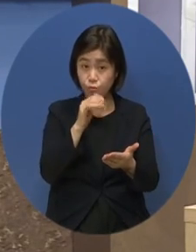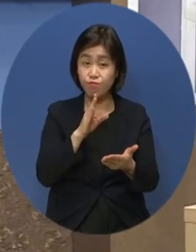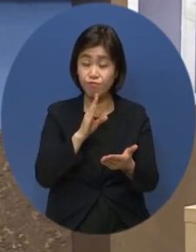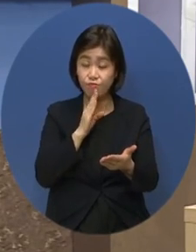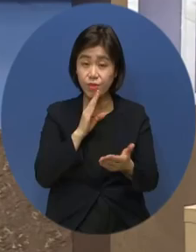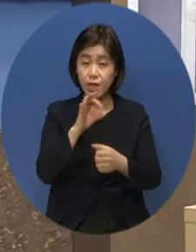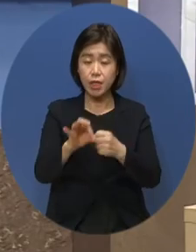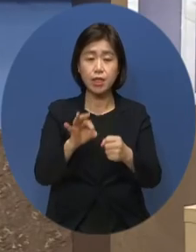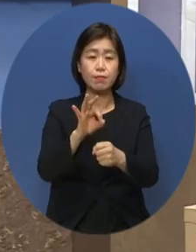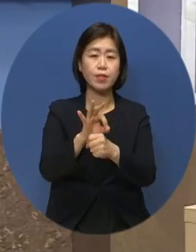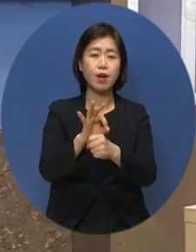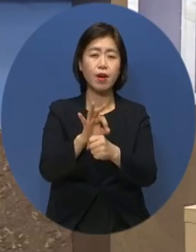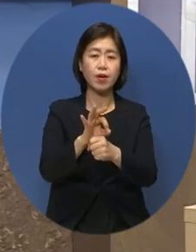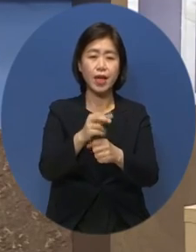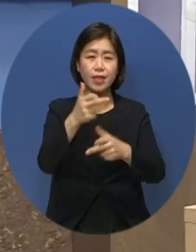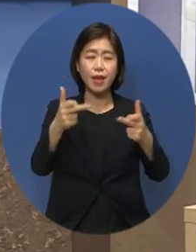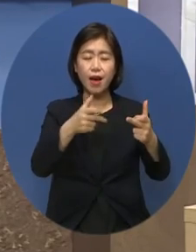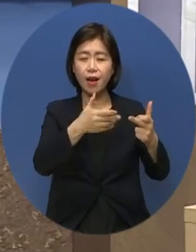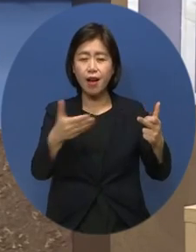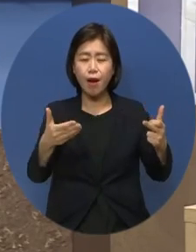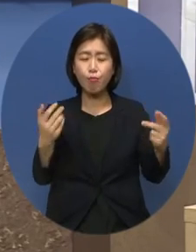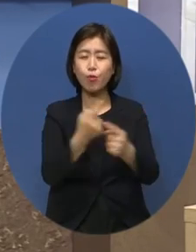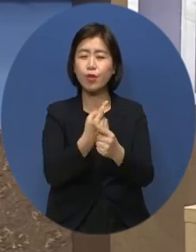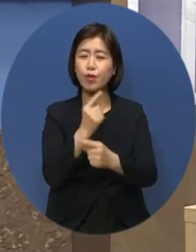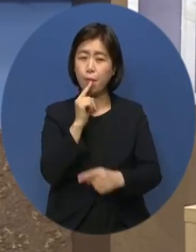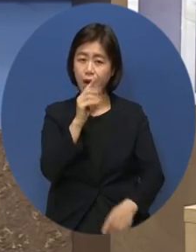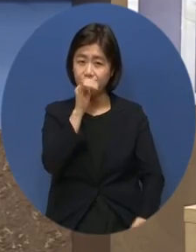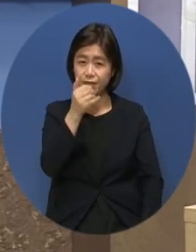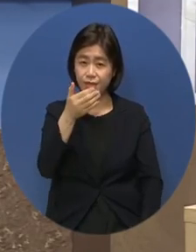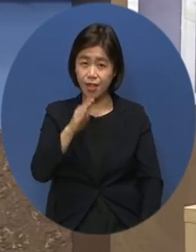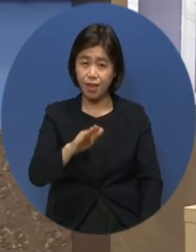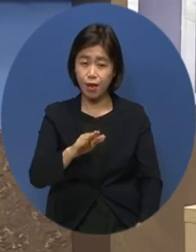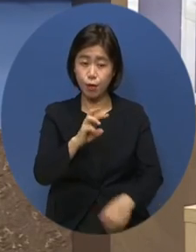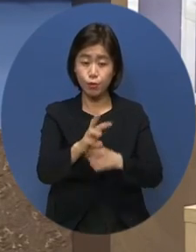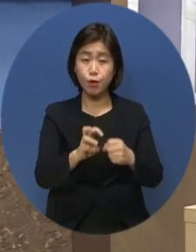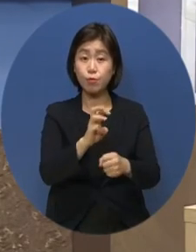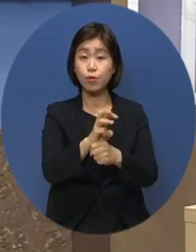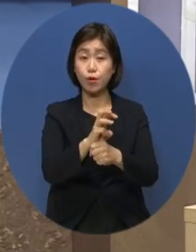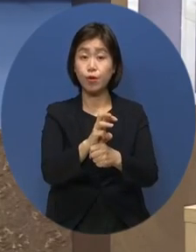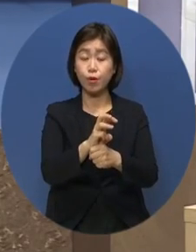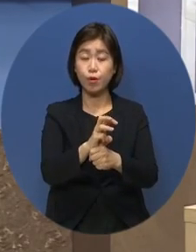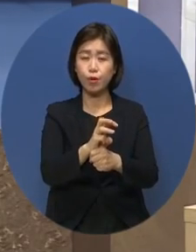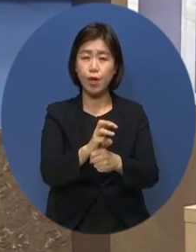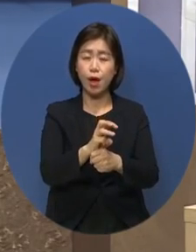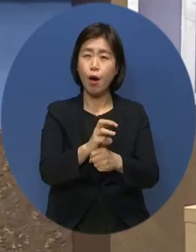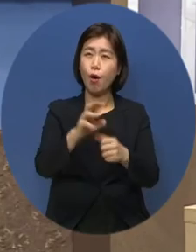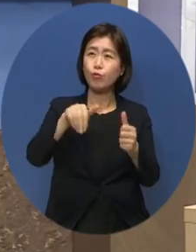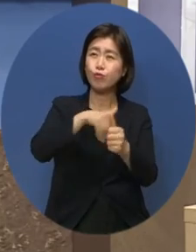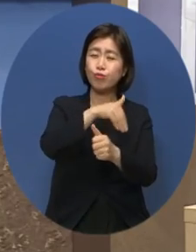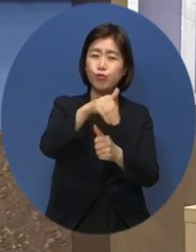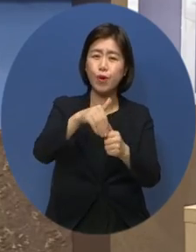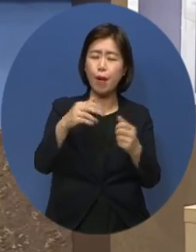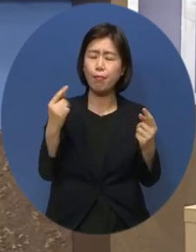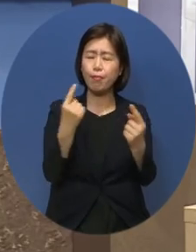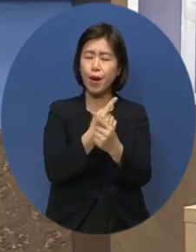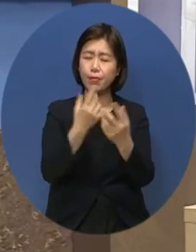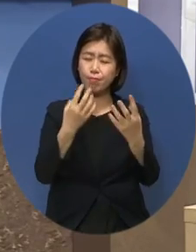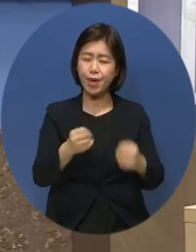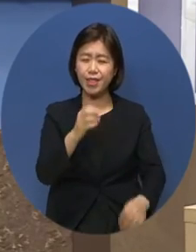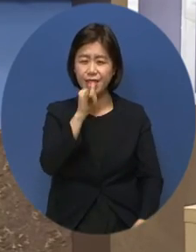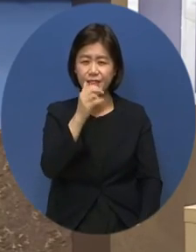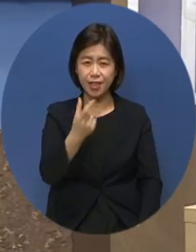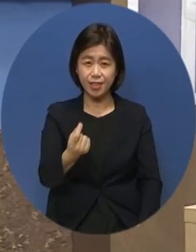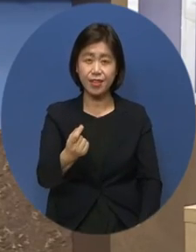변한다는 세월이 인데 이 세 번이 강산이 변화를 그런 세워 이잖아요 그동안 참 많은 에피소드가 있으실 것 같은데 그 중에 좀 기억에